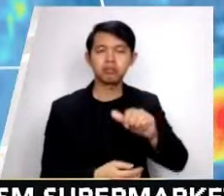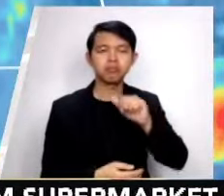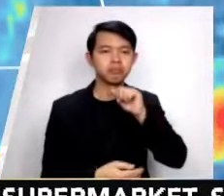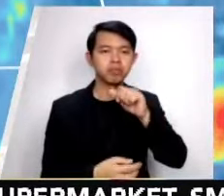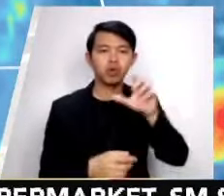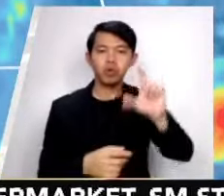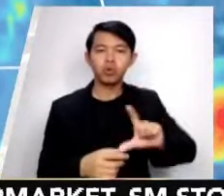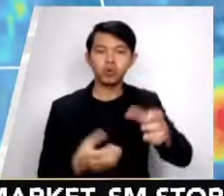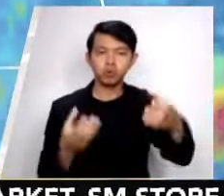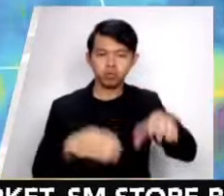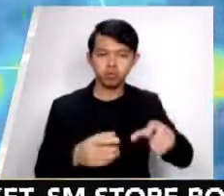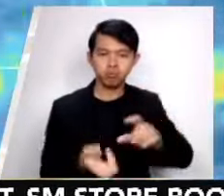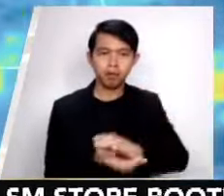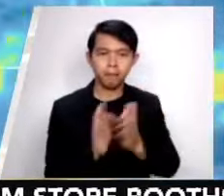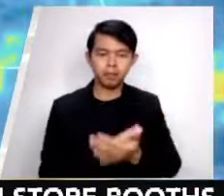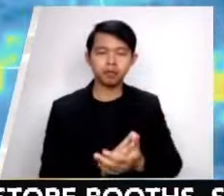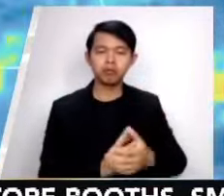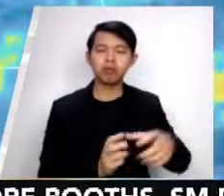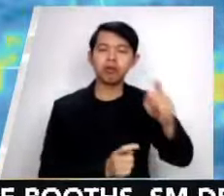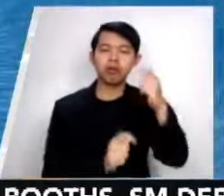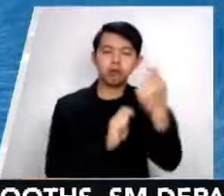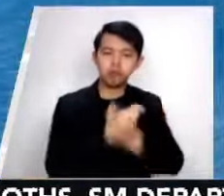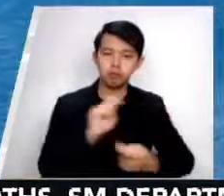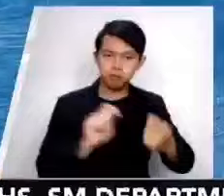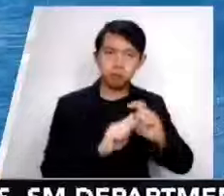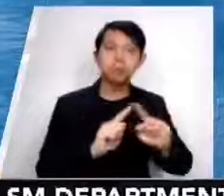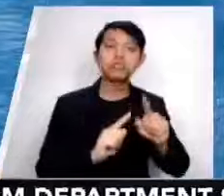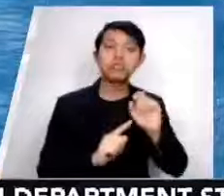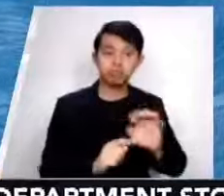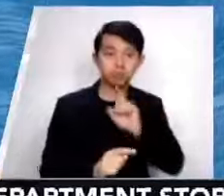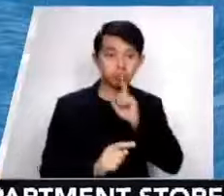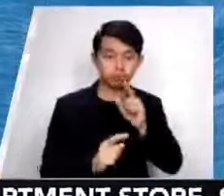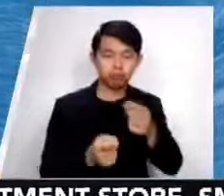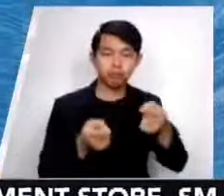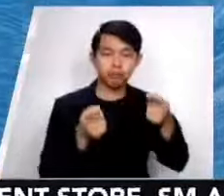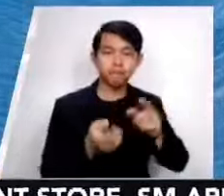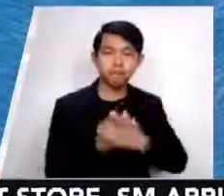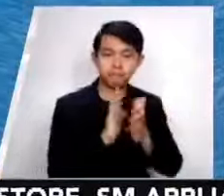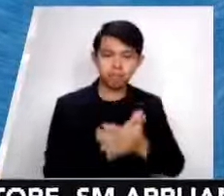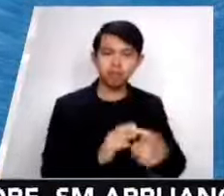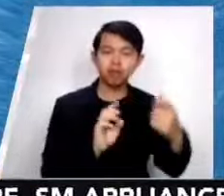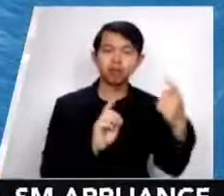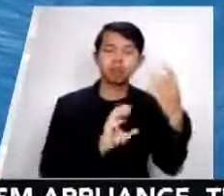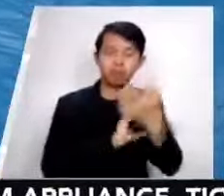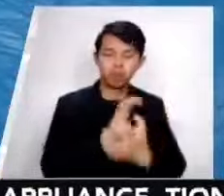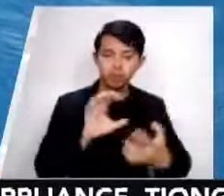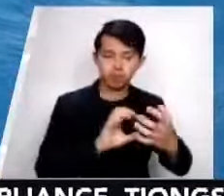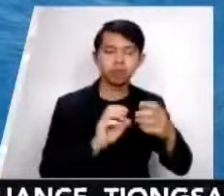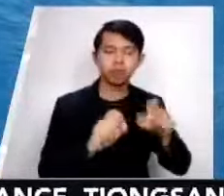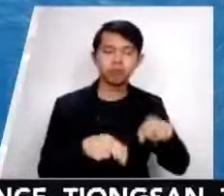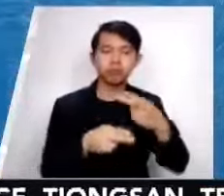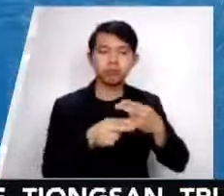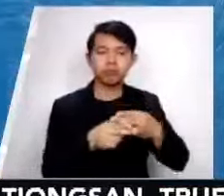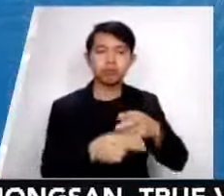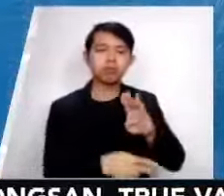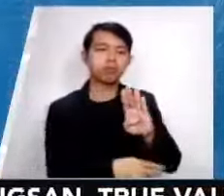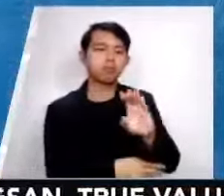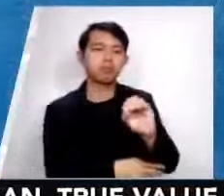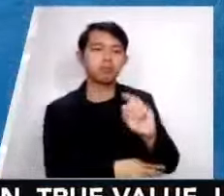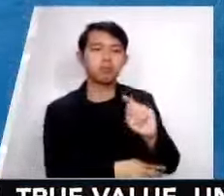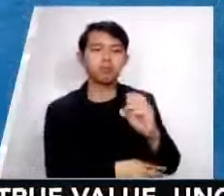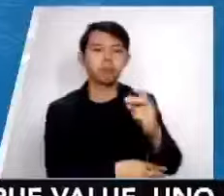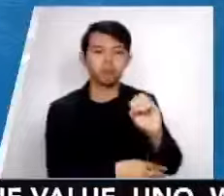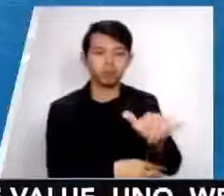itong Bagyong Butchoy. Sa forecast track ng PAGASA, inaasahang kikilos ang LPA